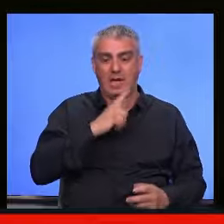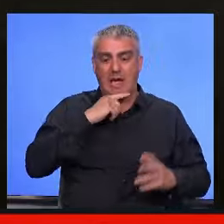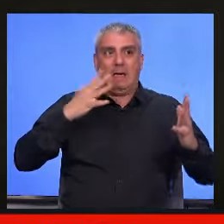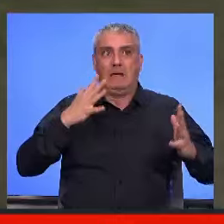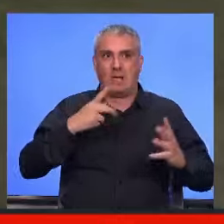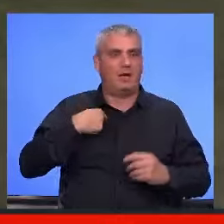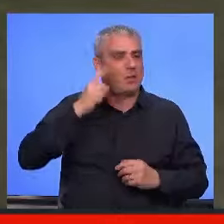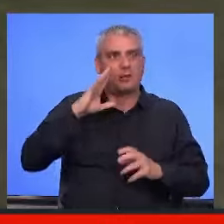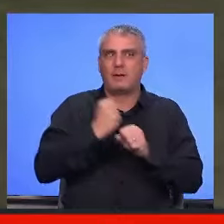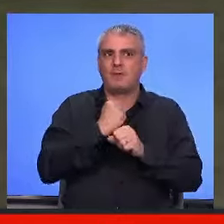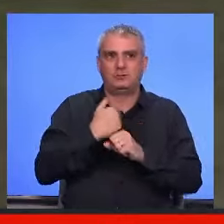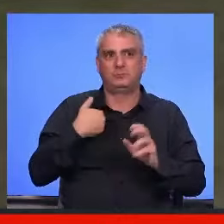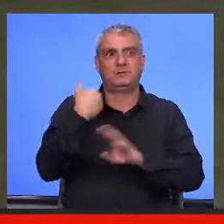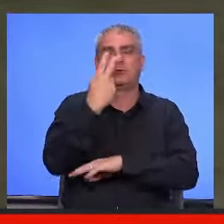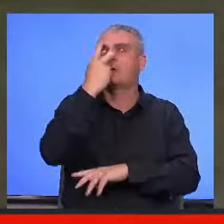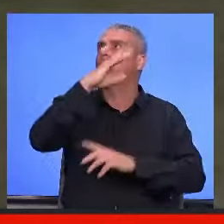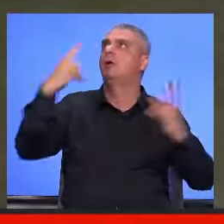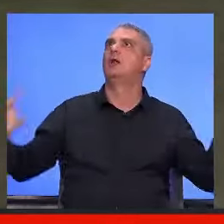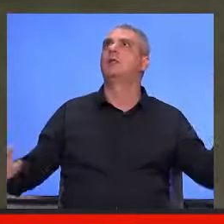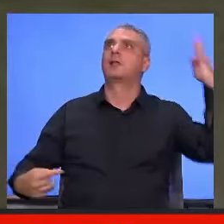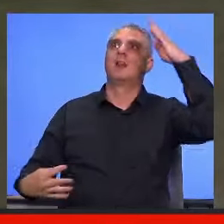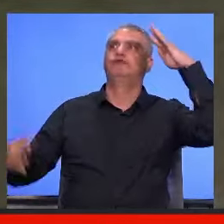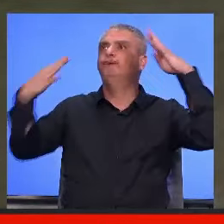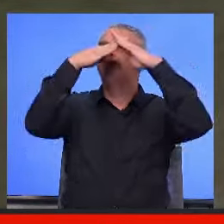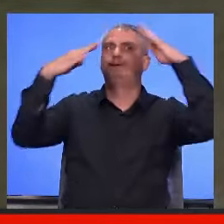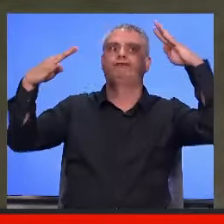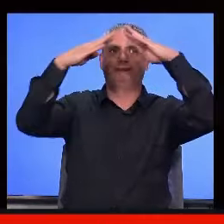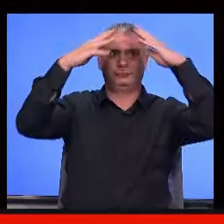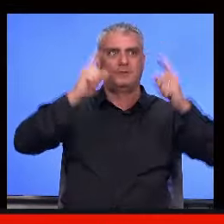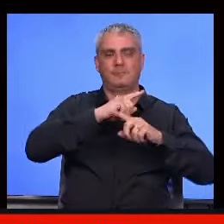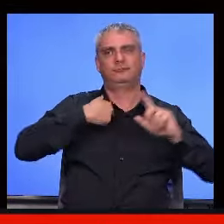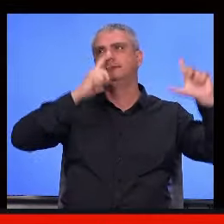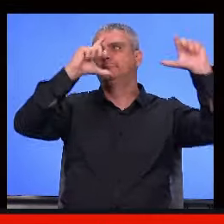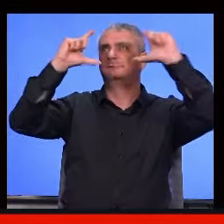מה לעשות, אז יצאנו החוצה וראינו את כל הטילים בשמיים. ישר התחלתי לצלם.